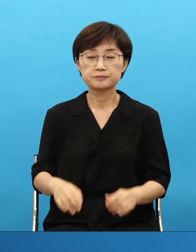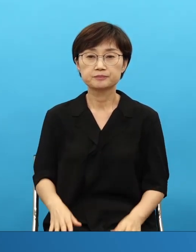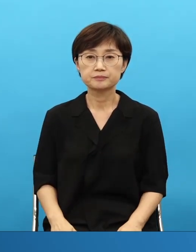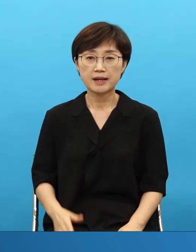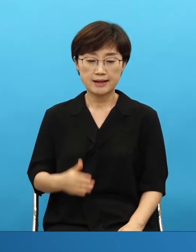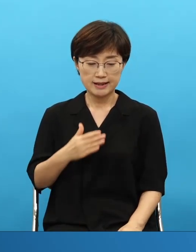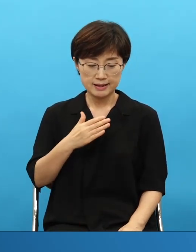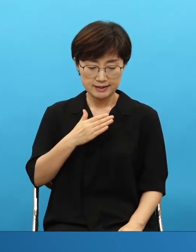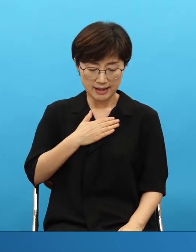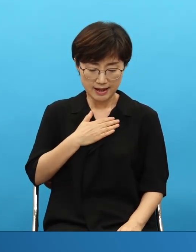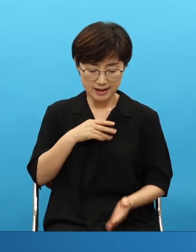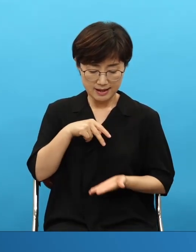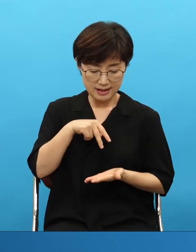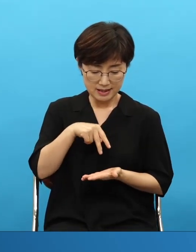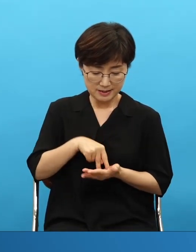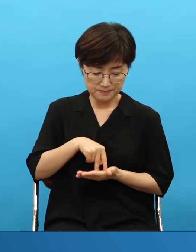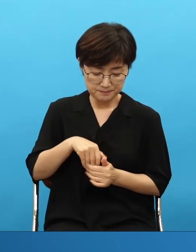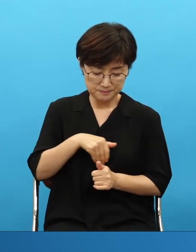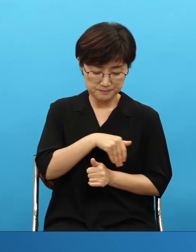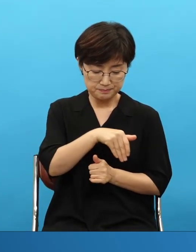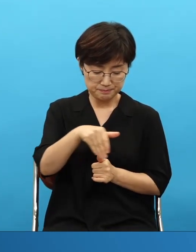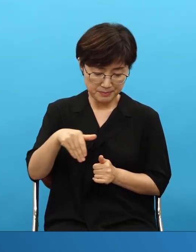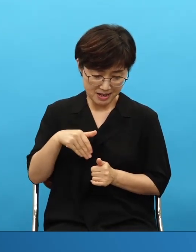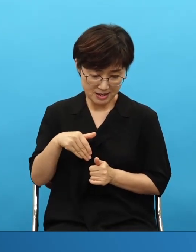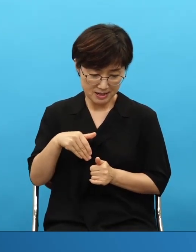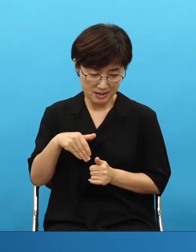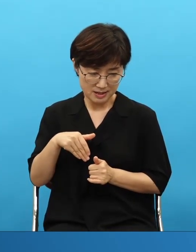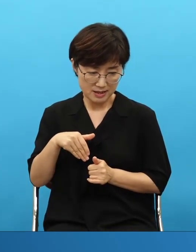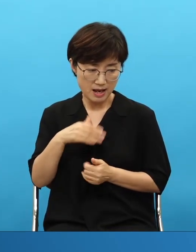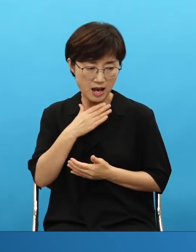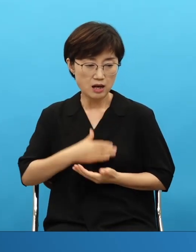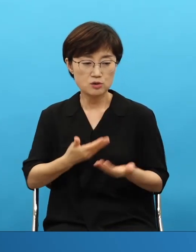내 사정을 너희에게 알리는 자.